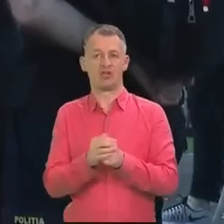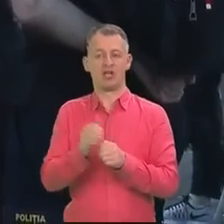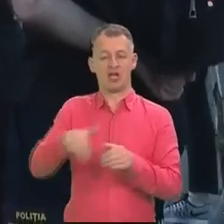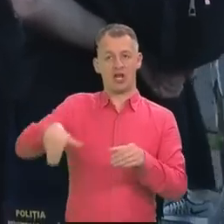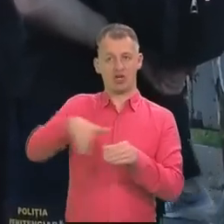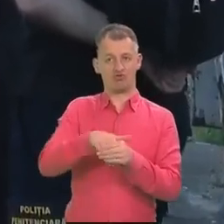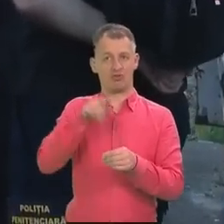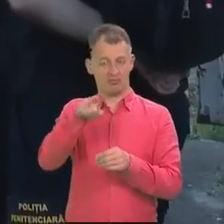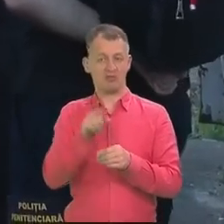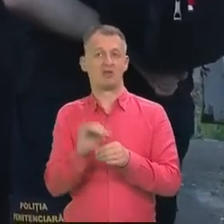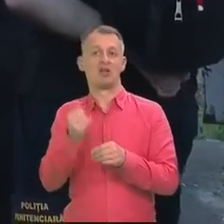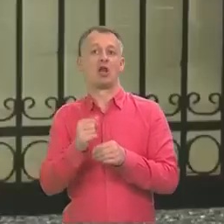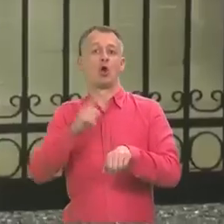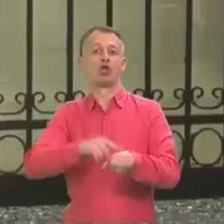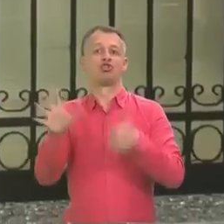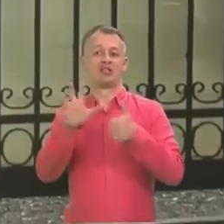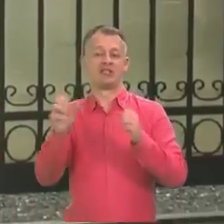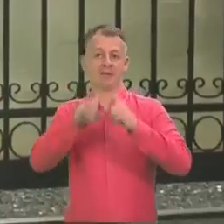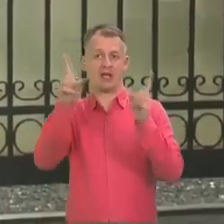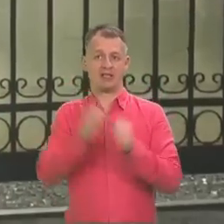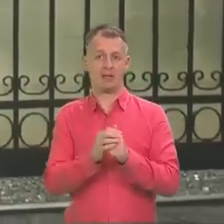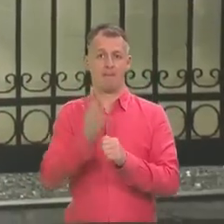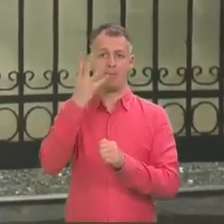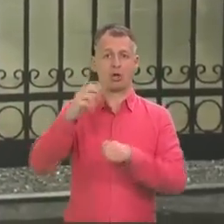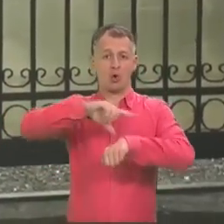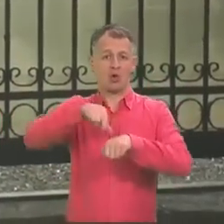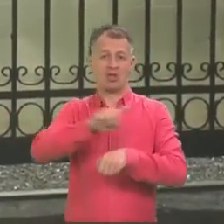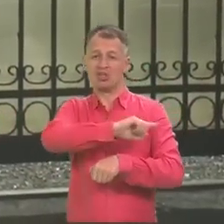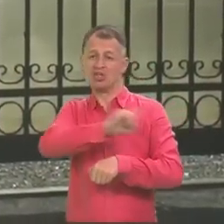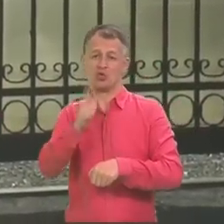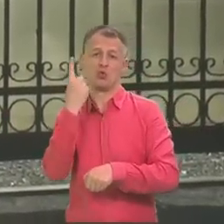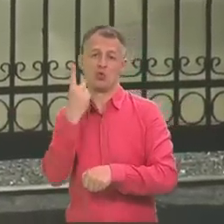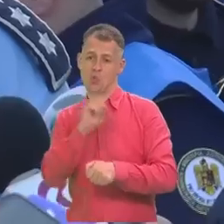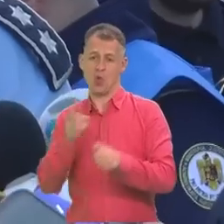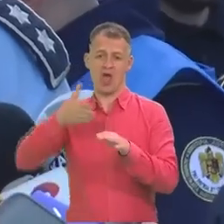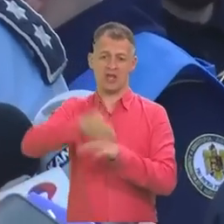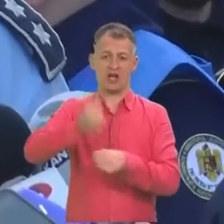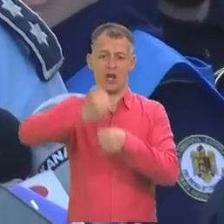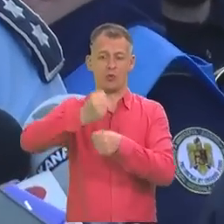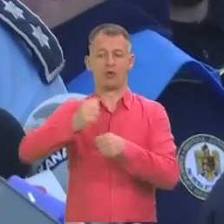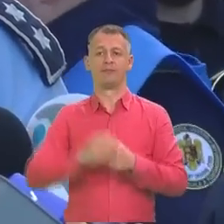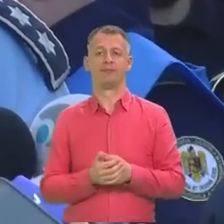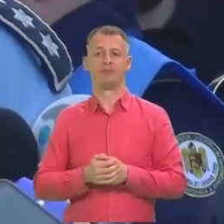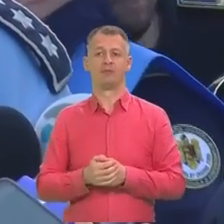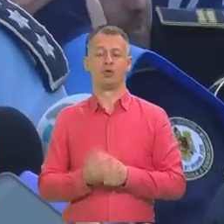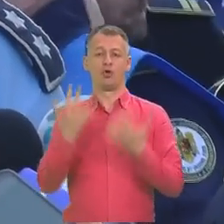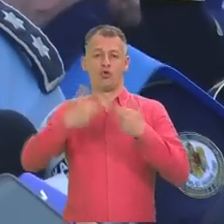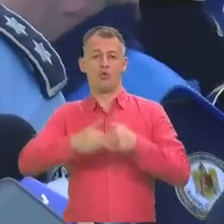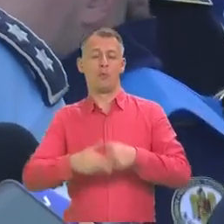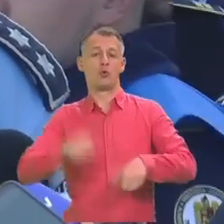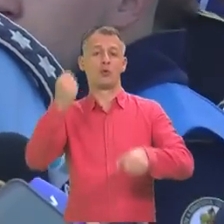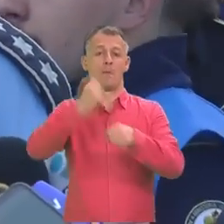ieșit în fața instituției de la 6 dimineața. Timp de 4 ore, niciunul dintre ei nu a intrat la lucru. Numărul de ore suplimentare este